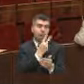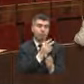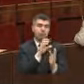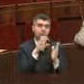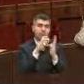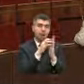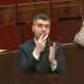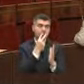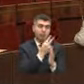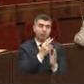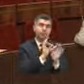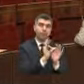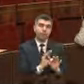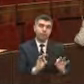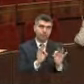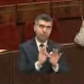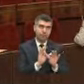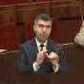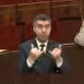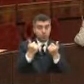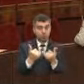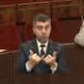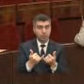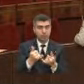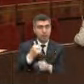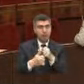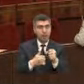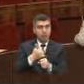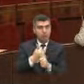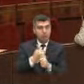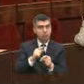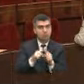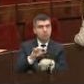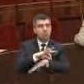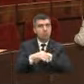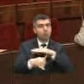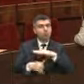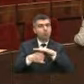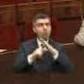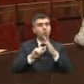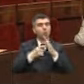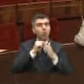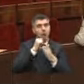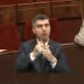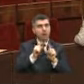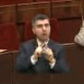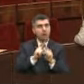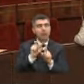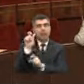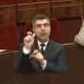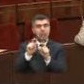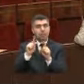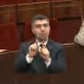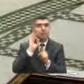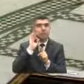الاجتماعية. فإذا دارت الآن واحد العدد ديال الإجراءات من طرف المكتب الوطني باش يمكن فعلا ما يخلص المواطن إلا هذاك الشيء اللي